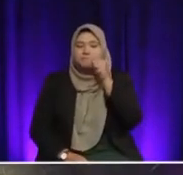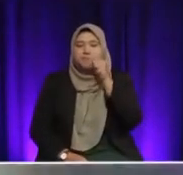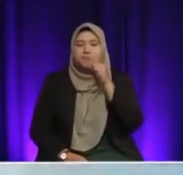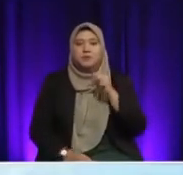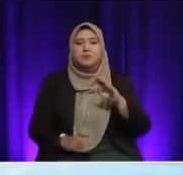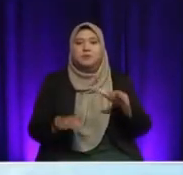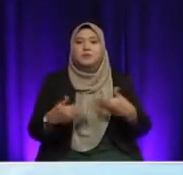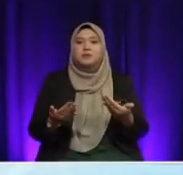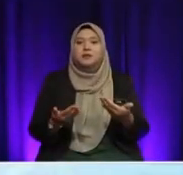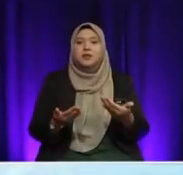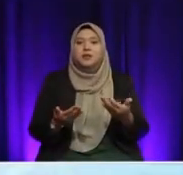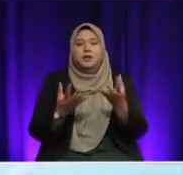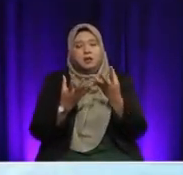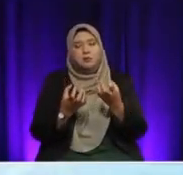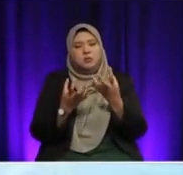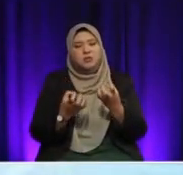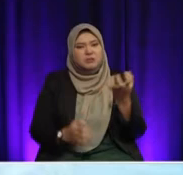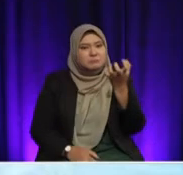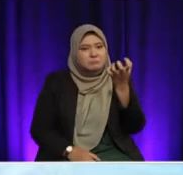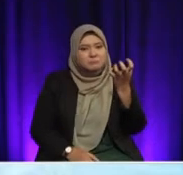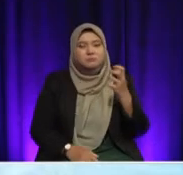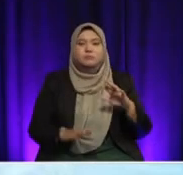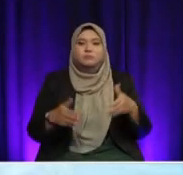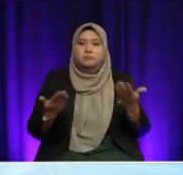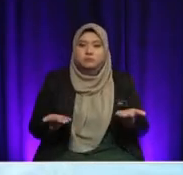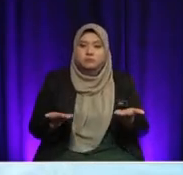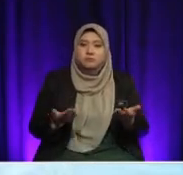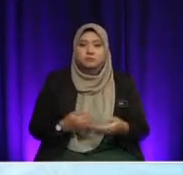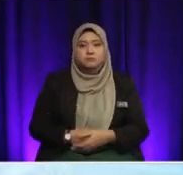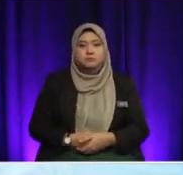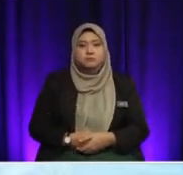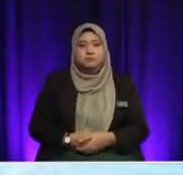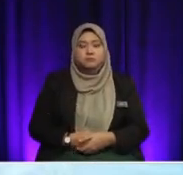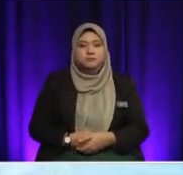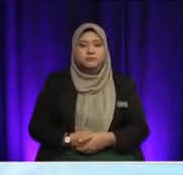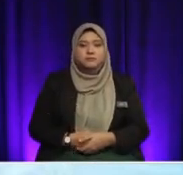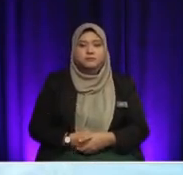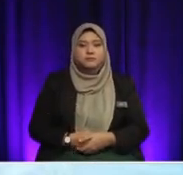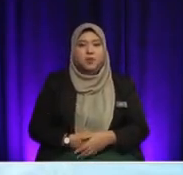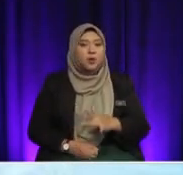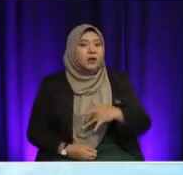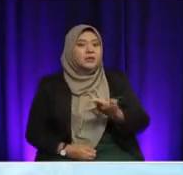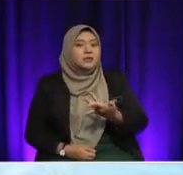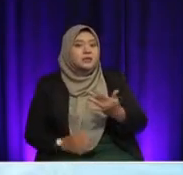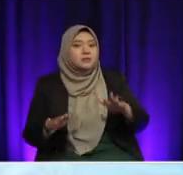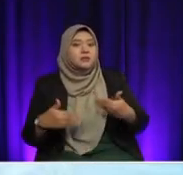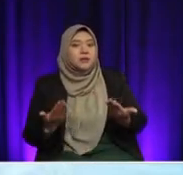dan kenyal. Lembut dan kenyal, betul ke? Okey, betul. Dari segi rasa, Adawiya?